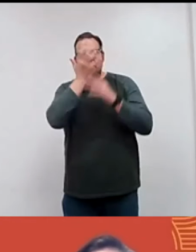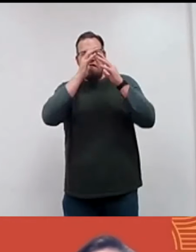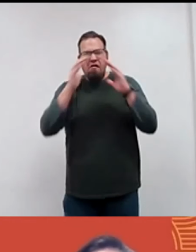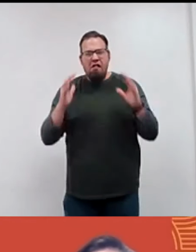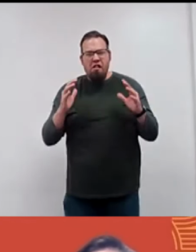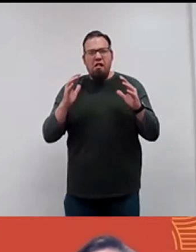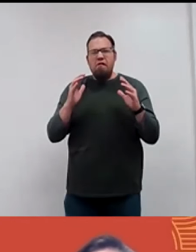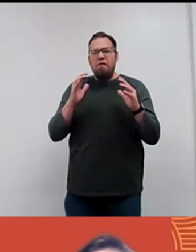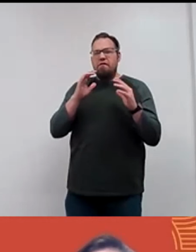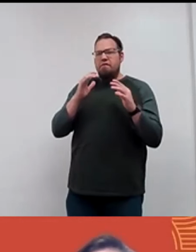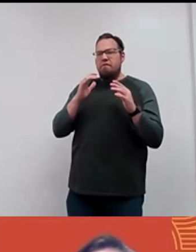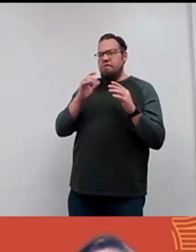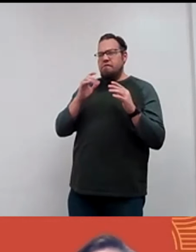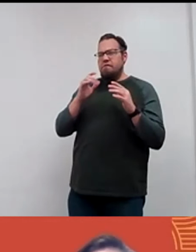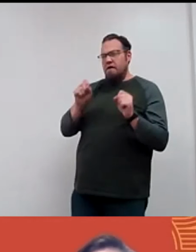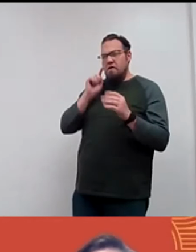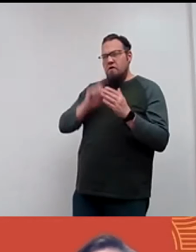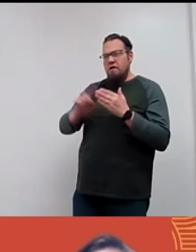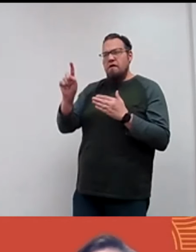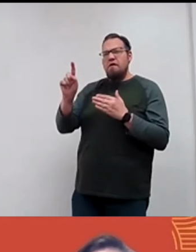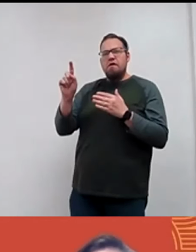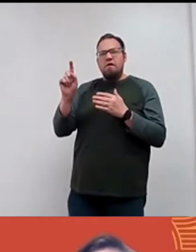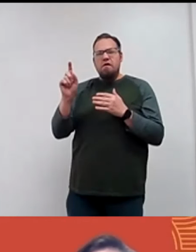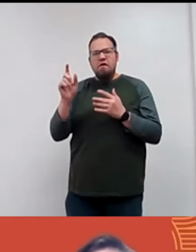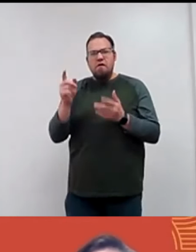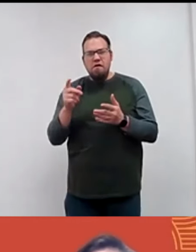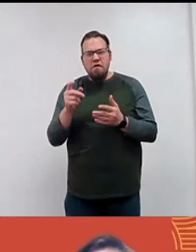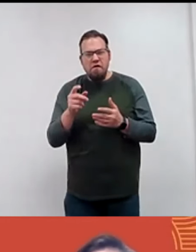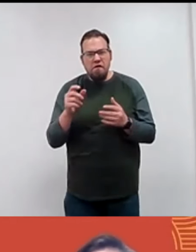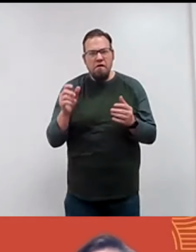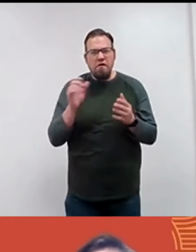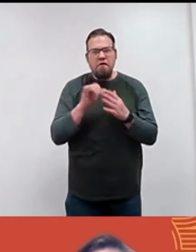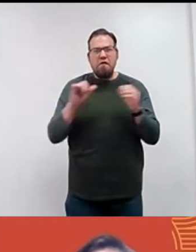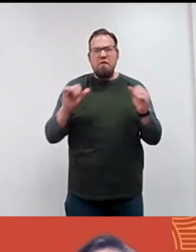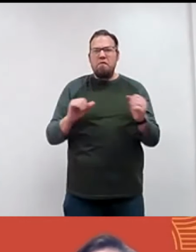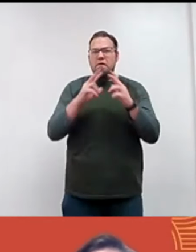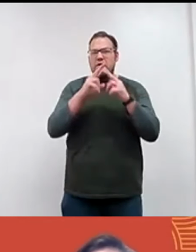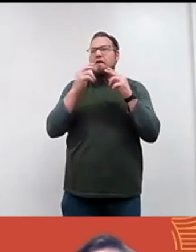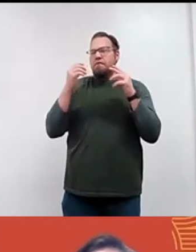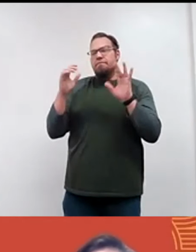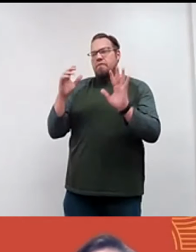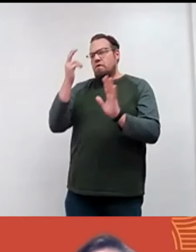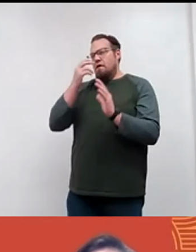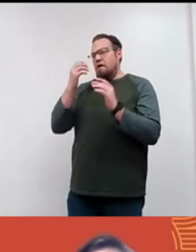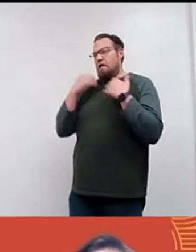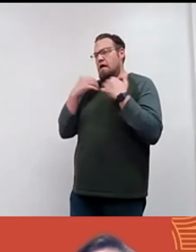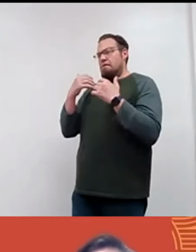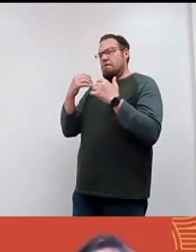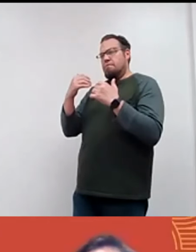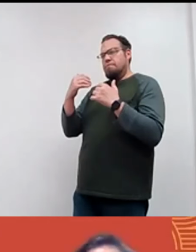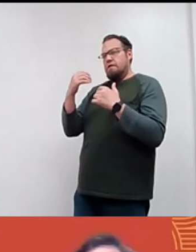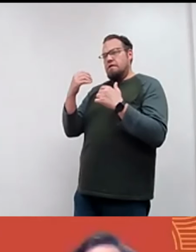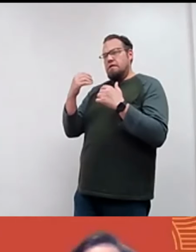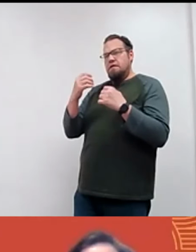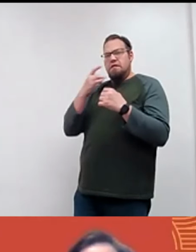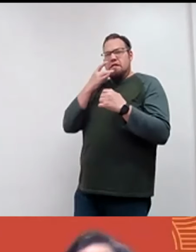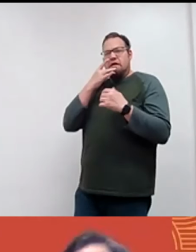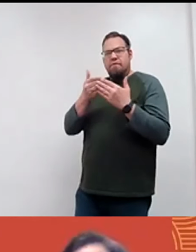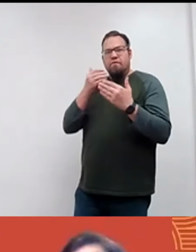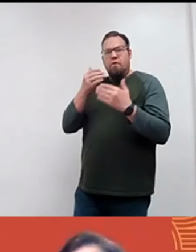ولكن بعد فقد وبرى جميع مكتبات في ريكي وقلقة بشأن ماضيها وكانت حربية من أمريكا واجهت المدافع